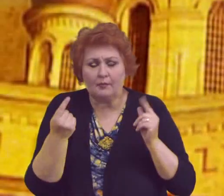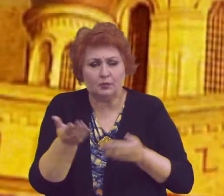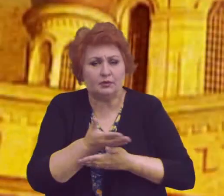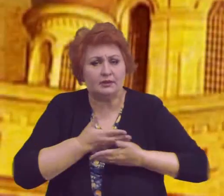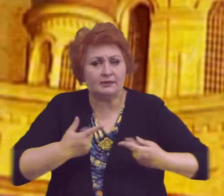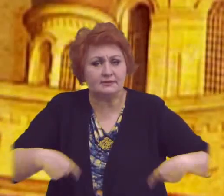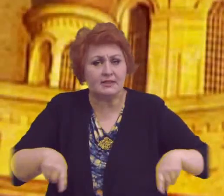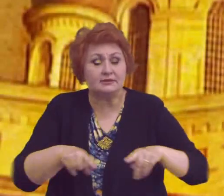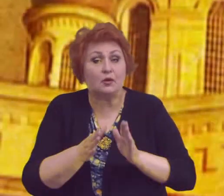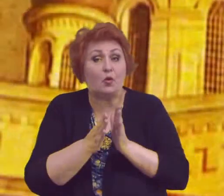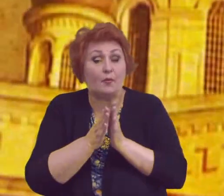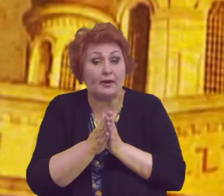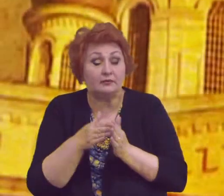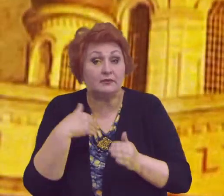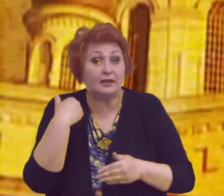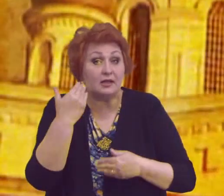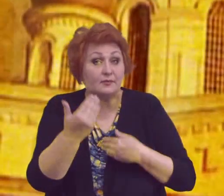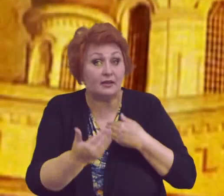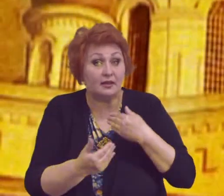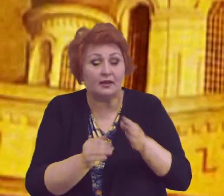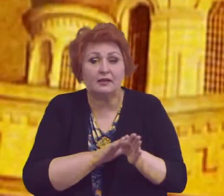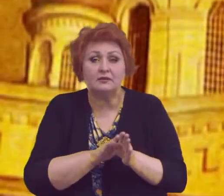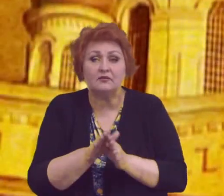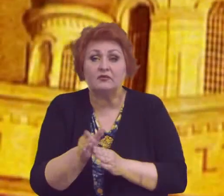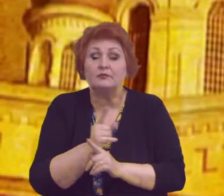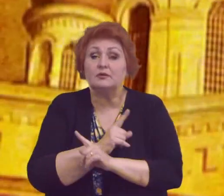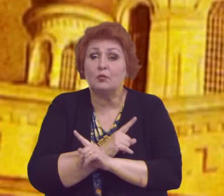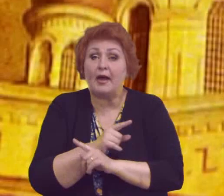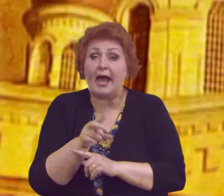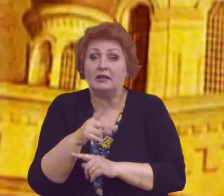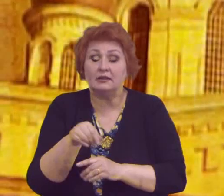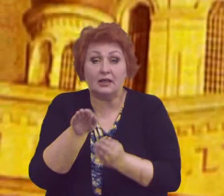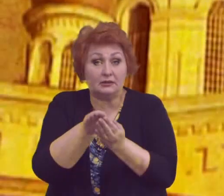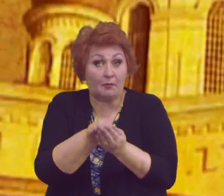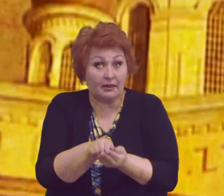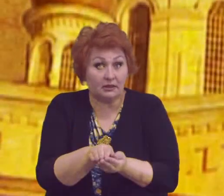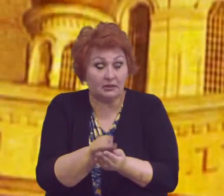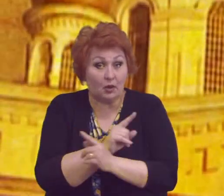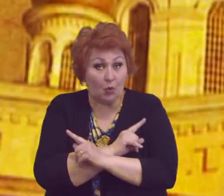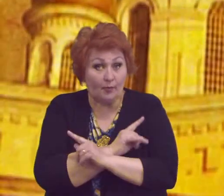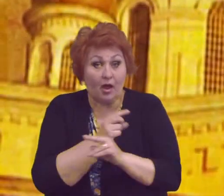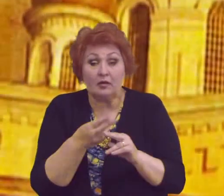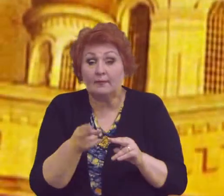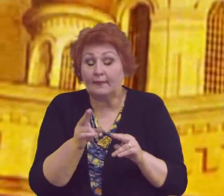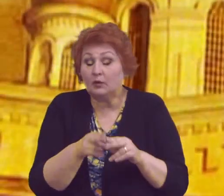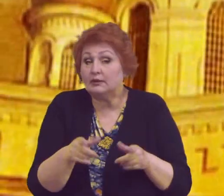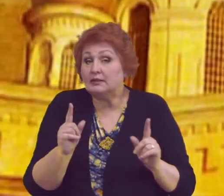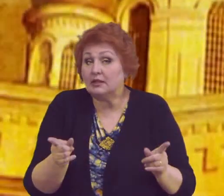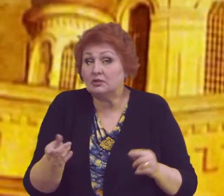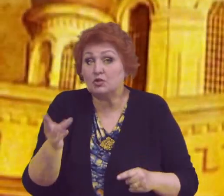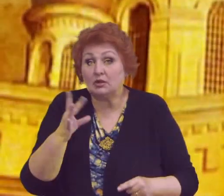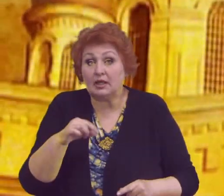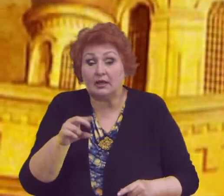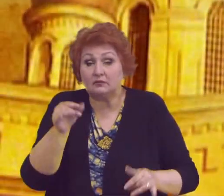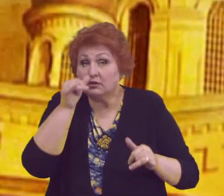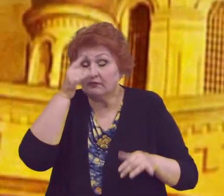из нас к такой молитве наиболее располагает совершение заупокойной литии над могилой усопшего. Но это совершенно не значит, что на